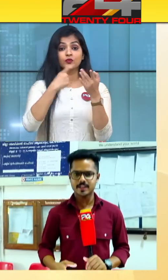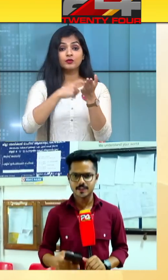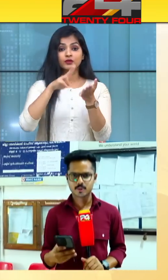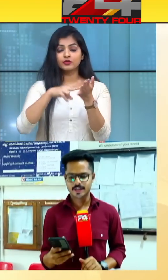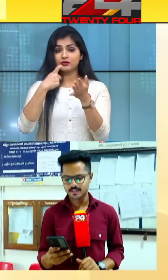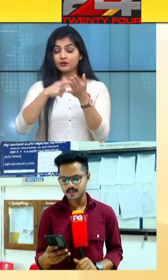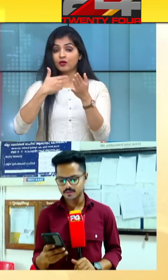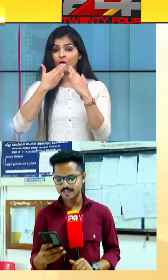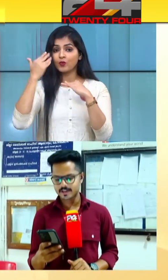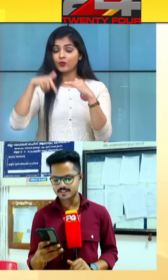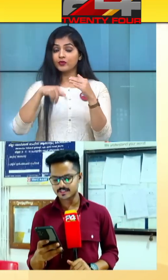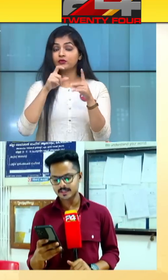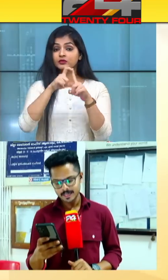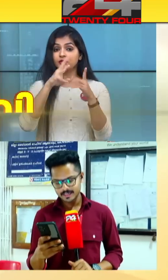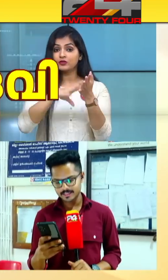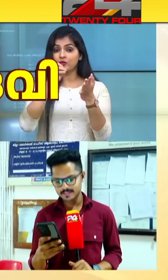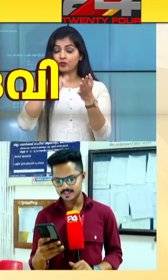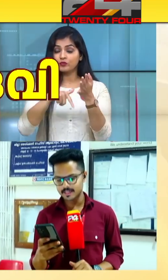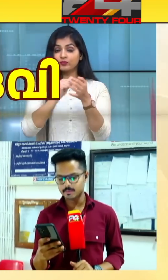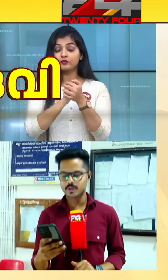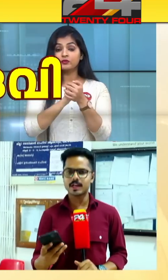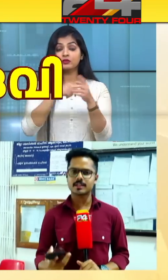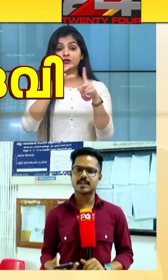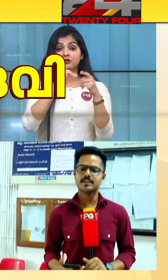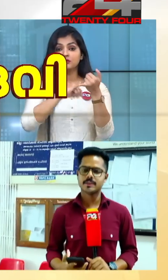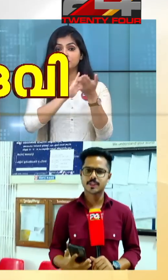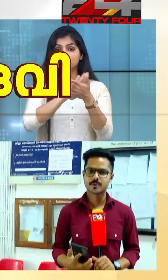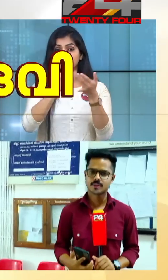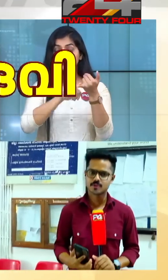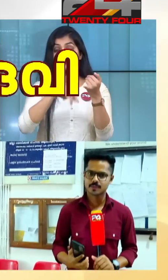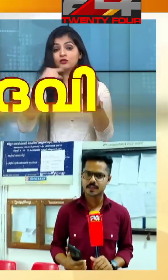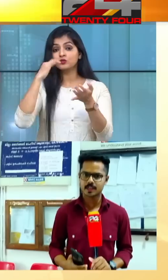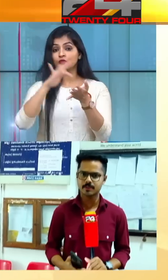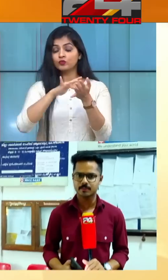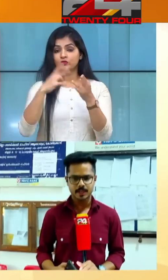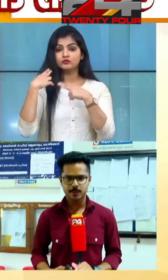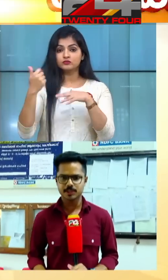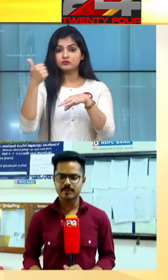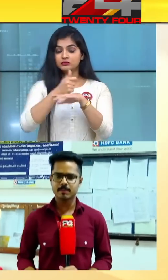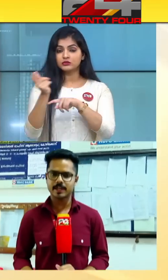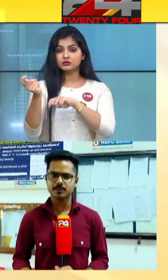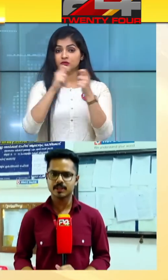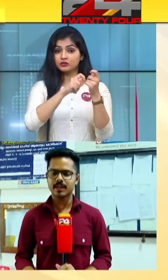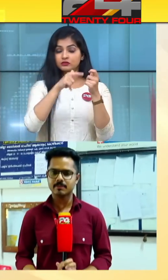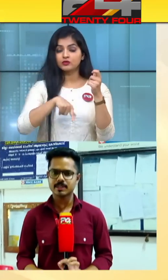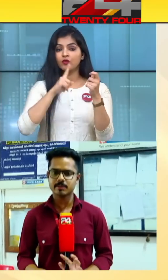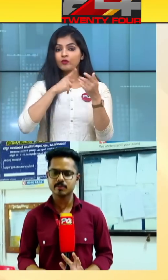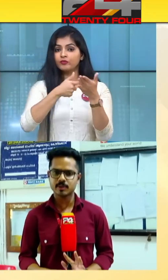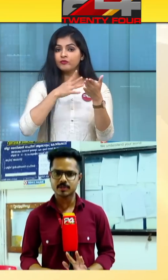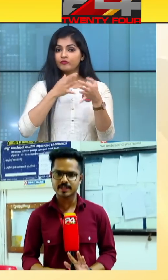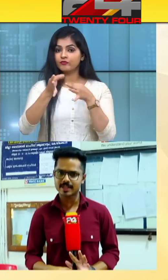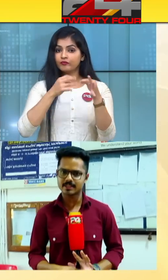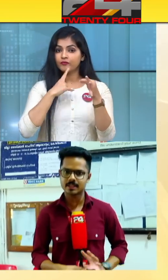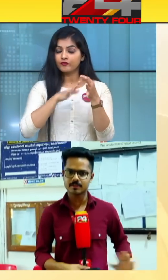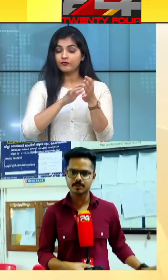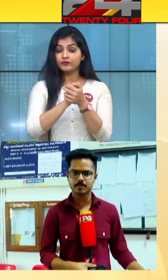നിലവിലെ DMO ആയിരുന്ന ഡോക്ടർ N രാജേന്ദ്രൻ DHSന്റെ ഡെപ്യൂട്ടി ഡയറക്ടറായി തിരുവനന്തപുരത്ത് ചുമതലയേൽക്കണമെന്നും ഈ ഉത്തരവിൽ പറയുന്നുണ്ട്. അല്പസമയം മുമ്പ്